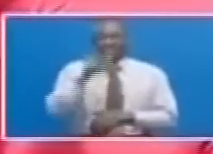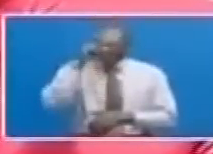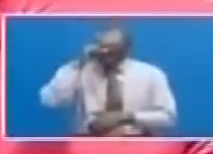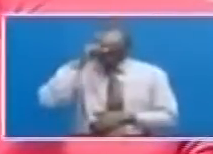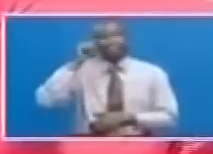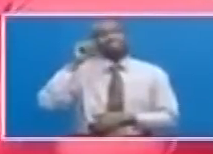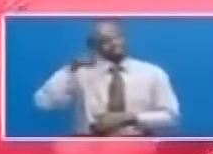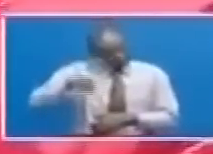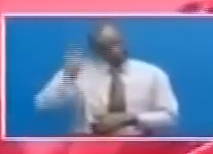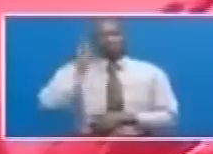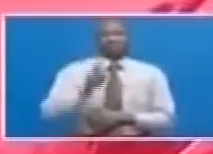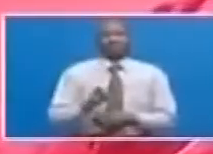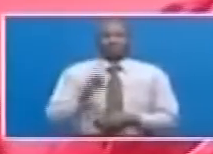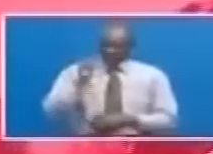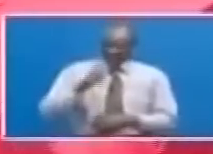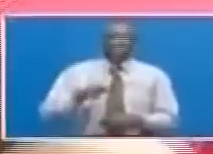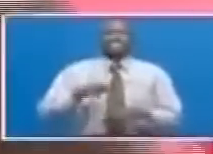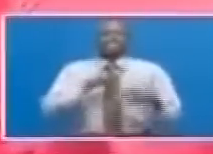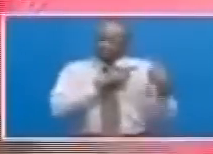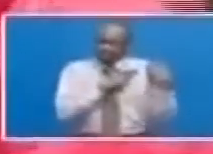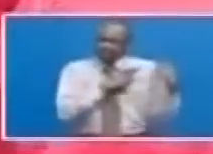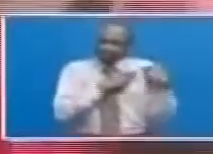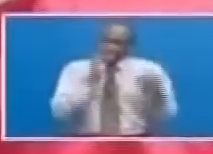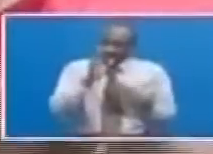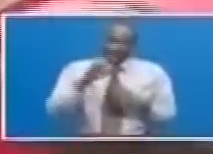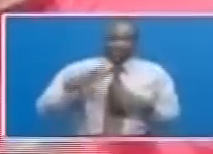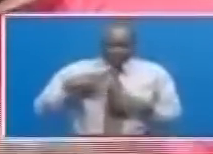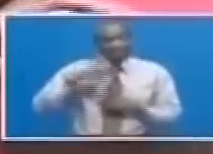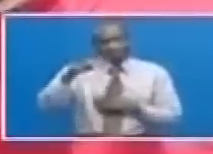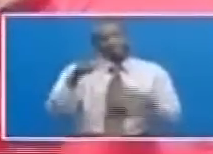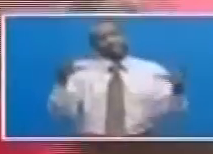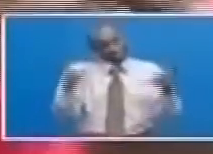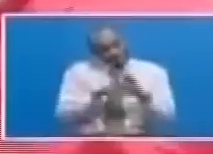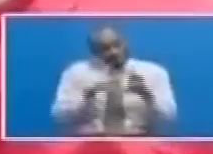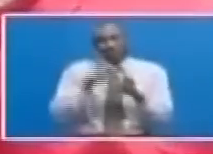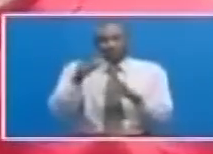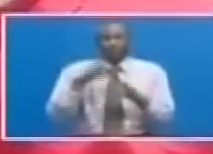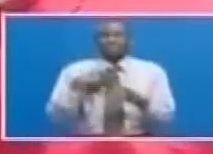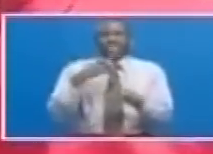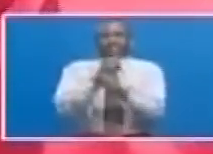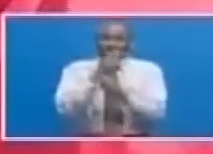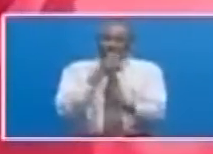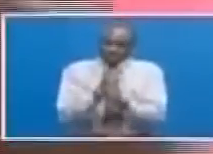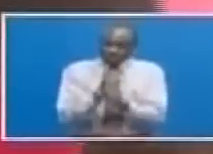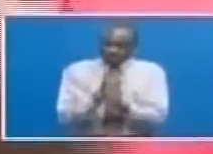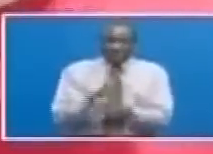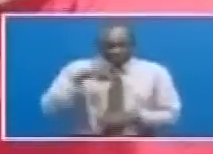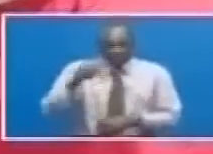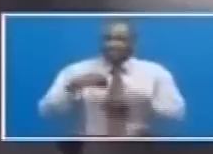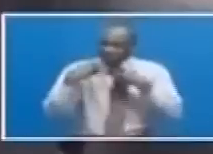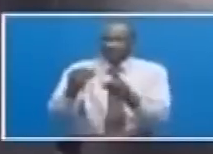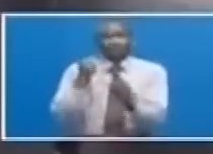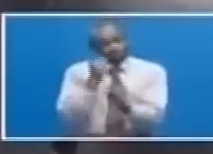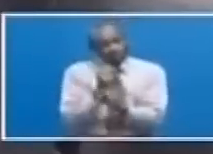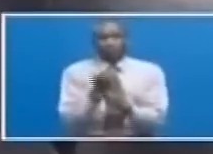serikali ya Kenya kushukua wale wako kwa chama hii ya Mau Mau Transition, wawapatie